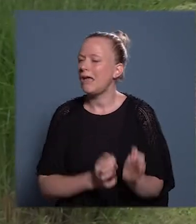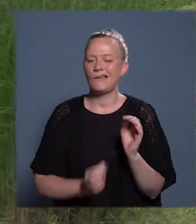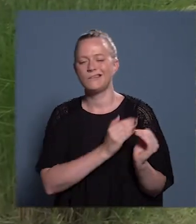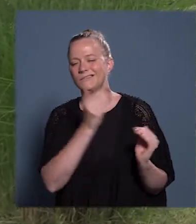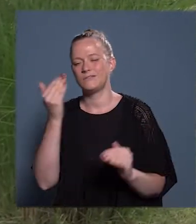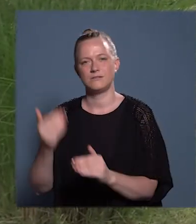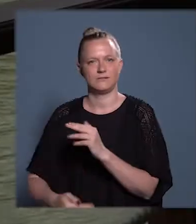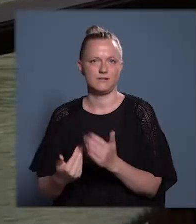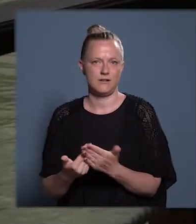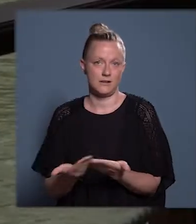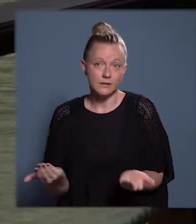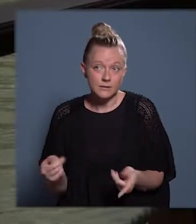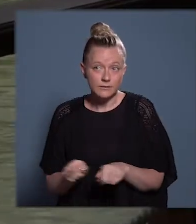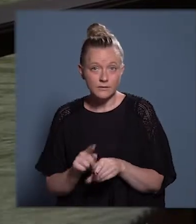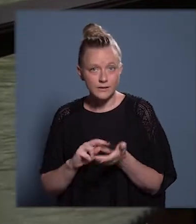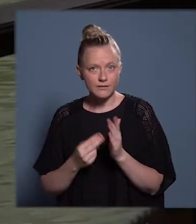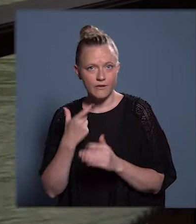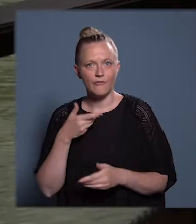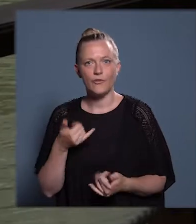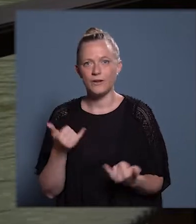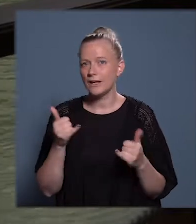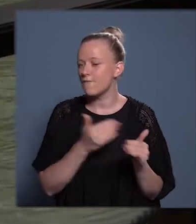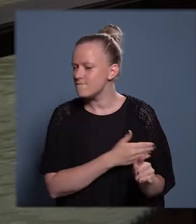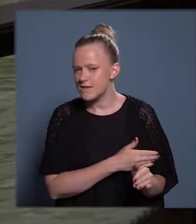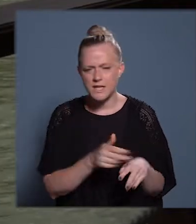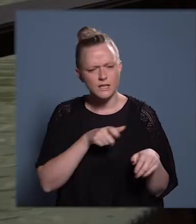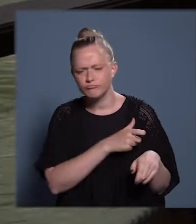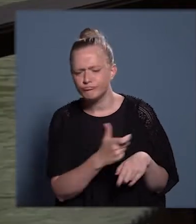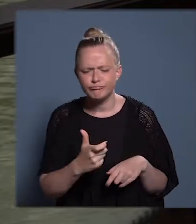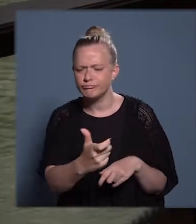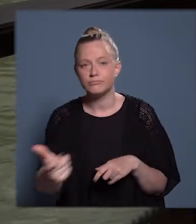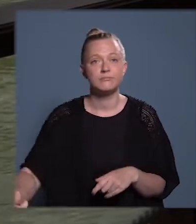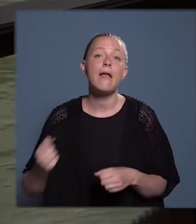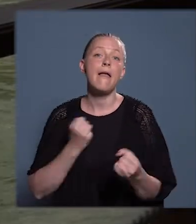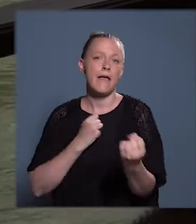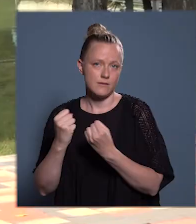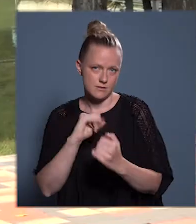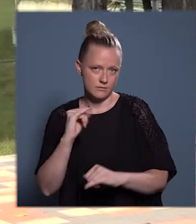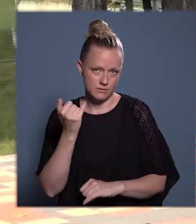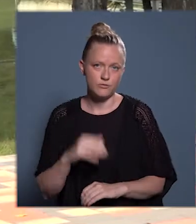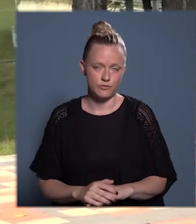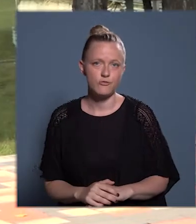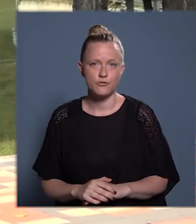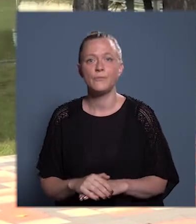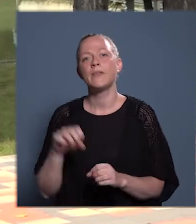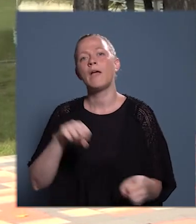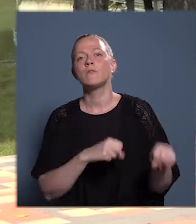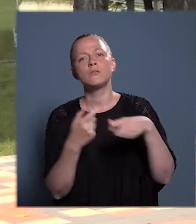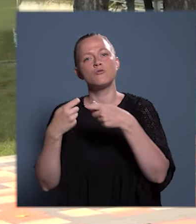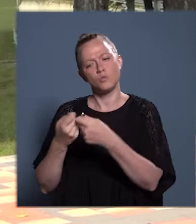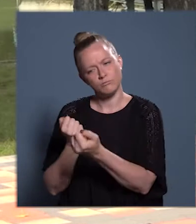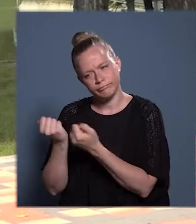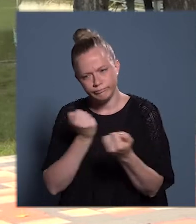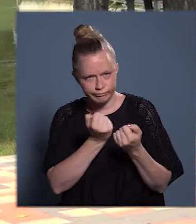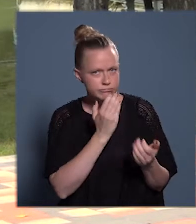mi egyetemen így terveztük, hogy ez végig megy, mi az egyeztetéseket is az evezős klubokkal már